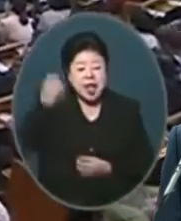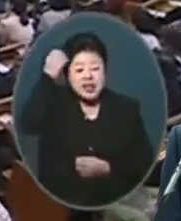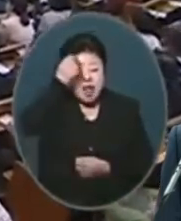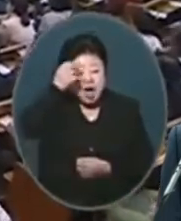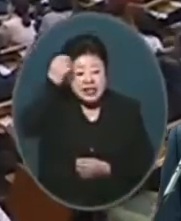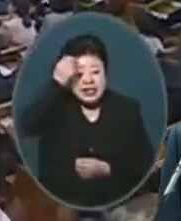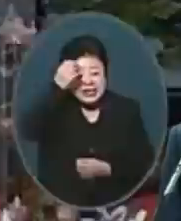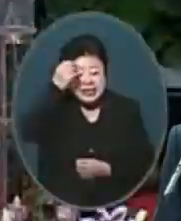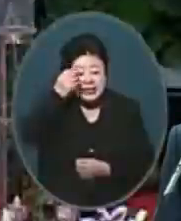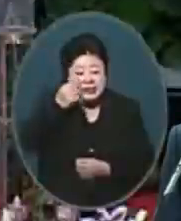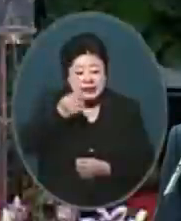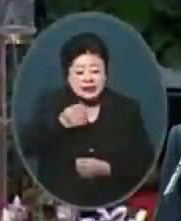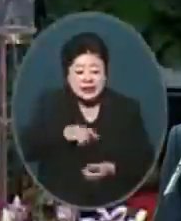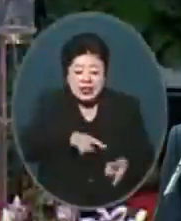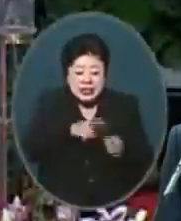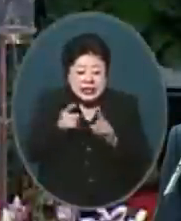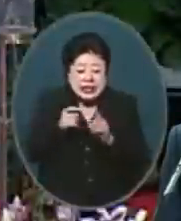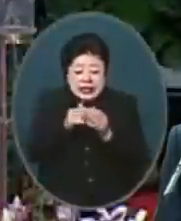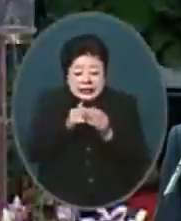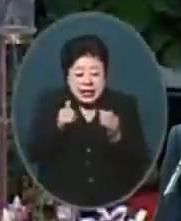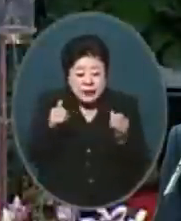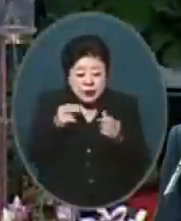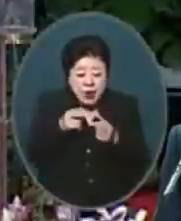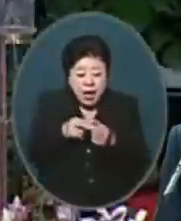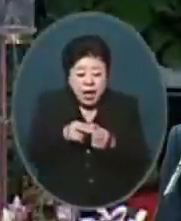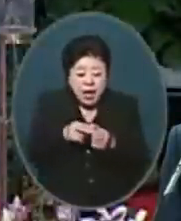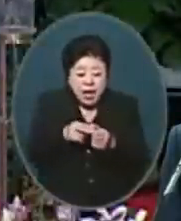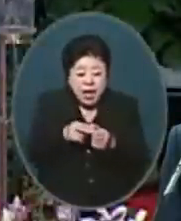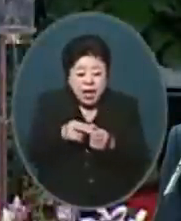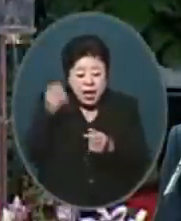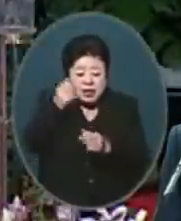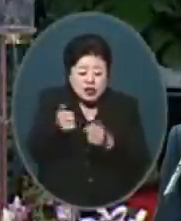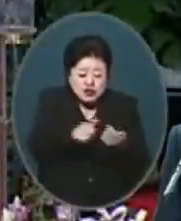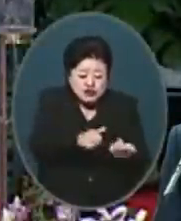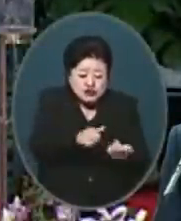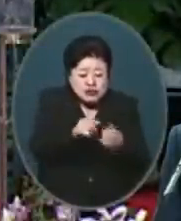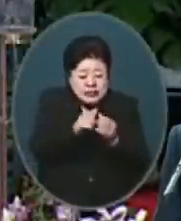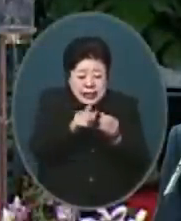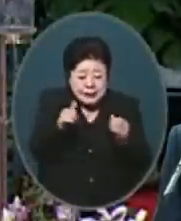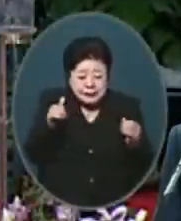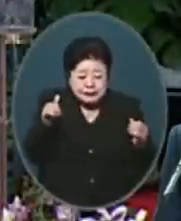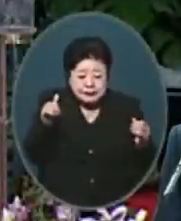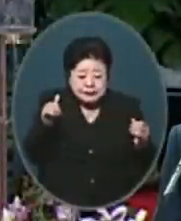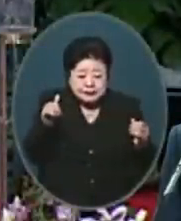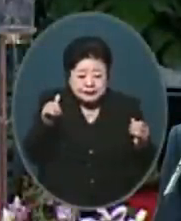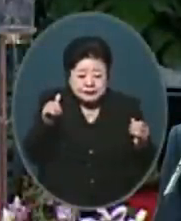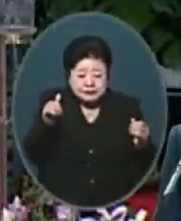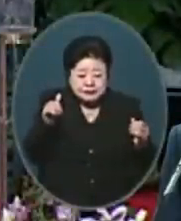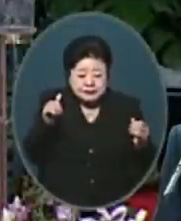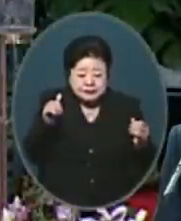영이 살아난 사람과 영이 죽어있는 사람과